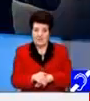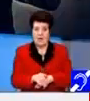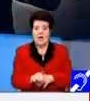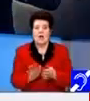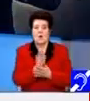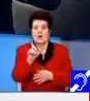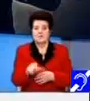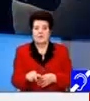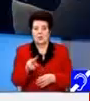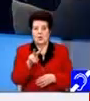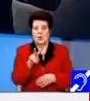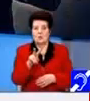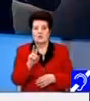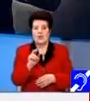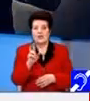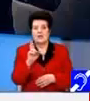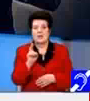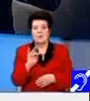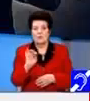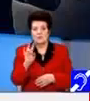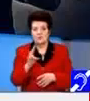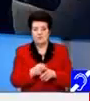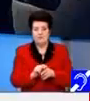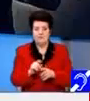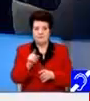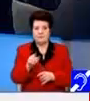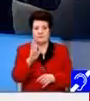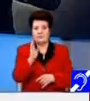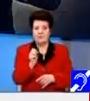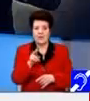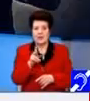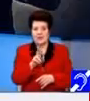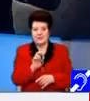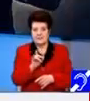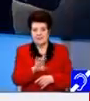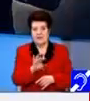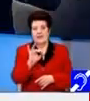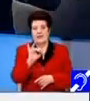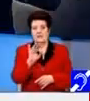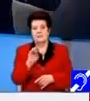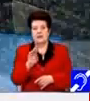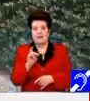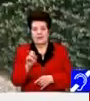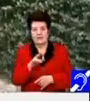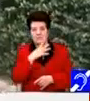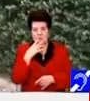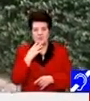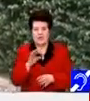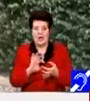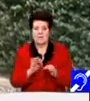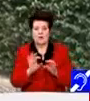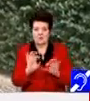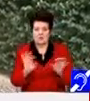Corespondentul TVR Lucian Pârvoiu i-a întâlnit pe inventatorii ochelarilor la Valencia, în Spania, și ne oferă mai multe amănunte.